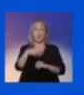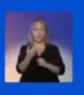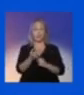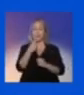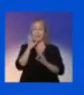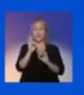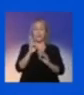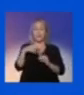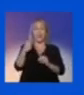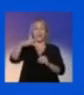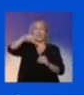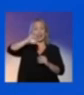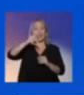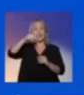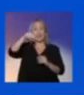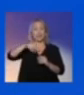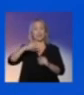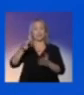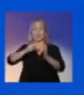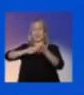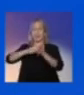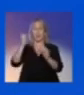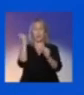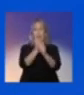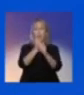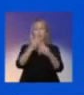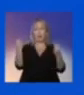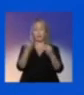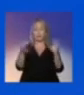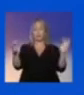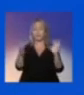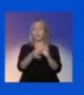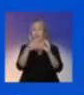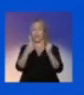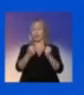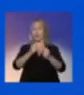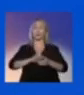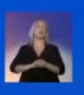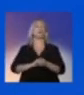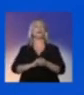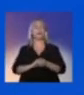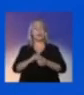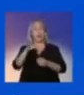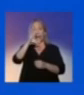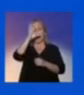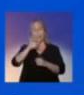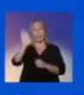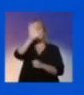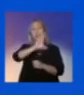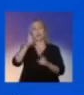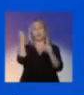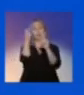ανοίγει έτσι πρόχειρα βιαστικά χωρίς κανένα σχεδιασμό. Εδώ είμαστε όμως εμείς, θα το παρακολουθούμε και θα είμαστε από κοντά, θα